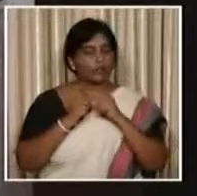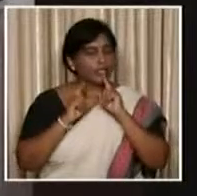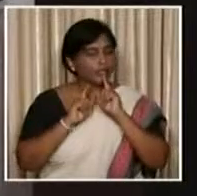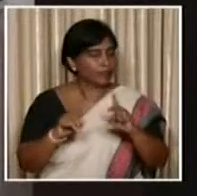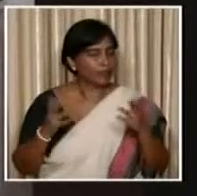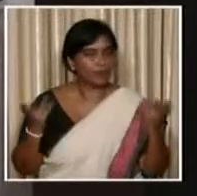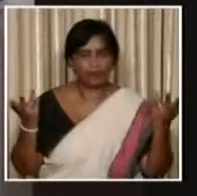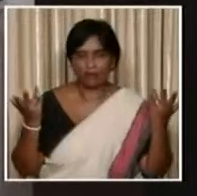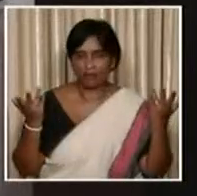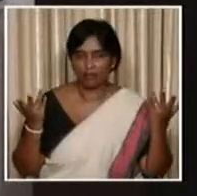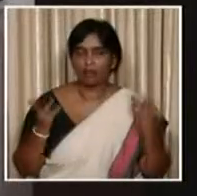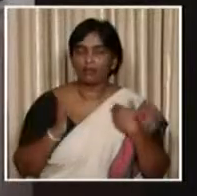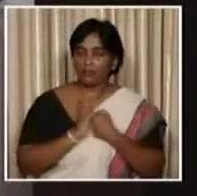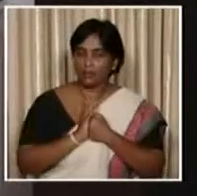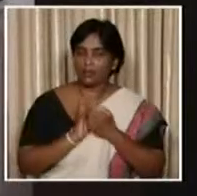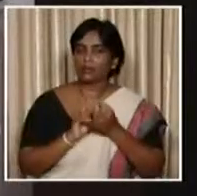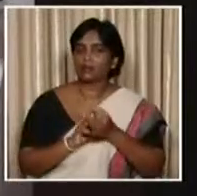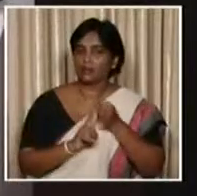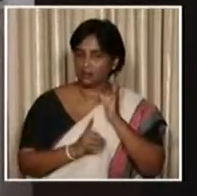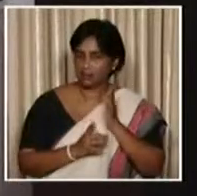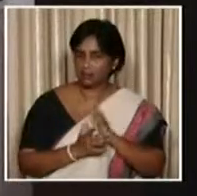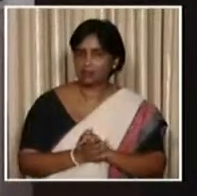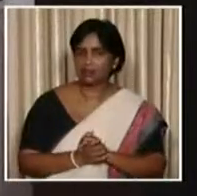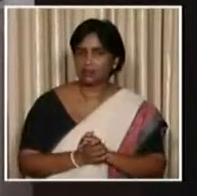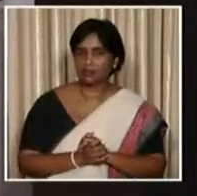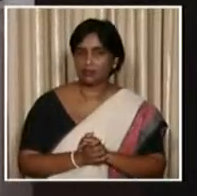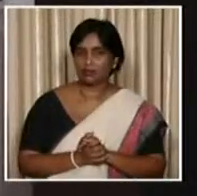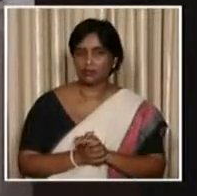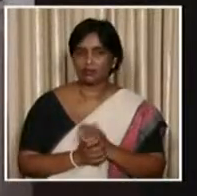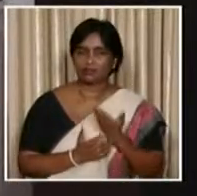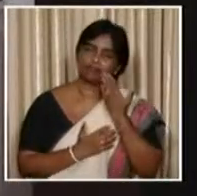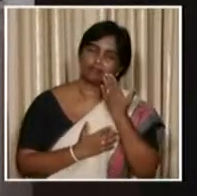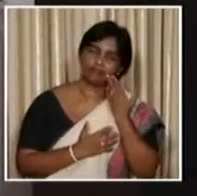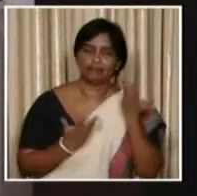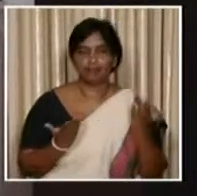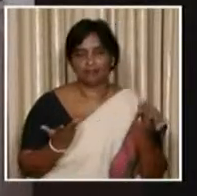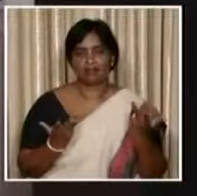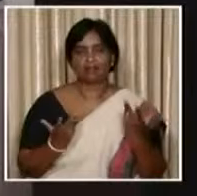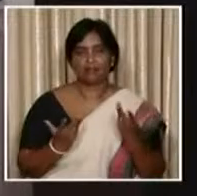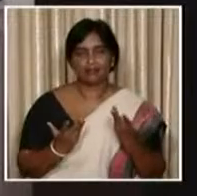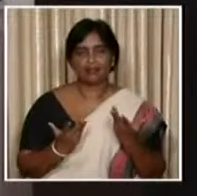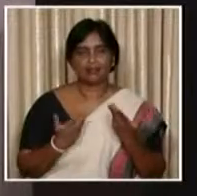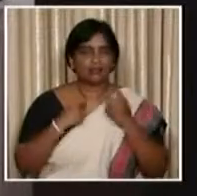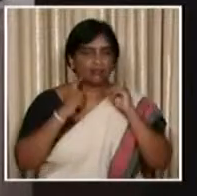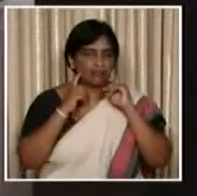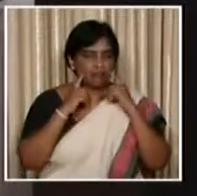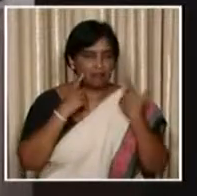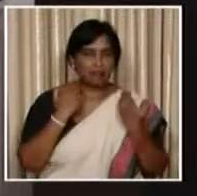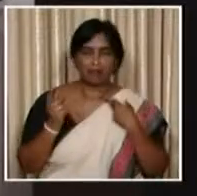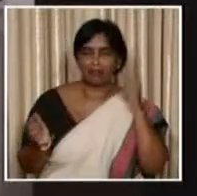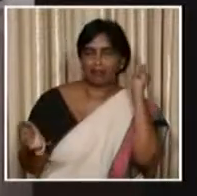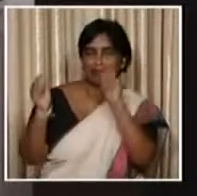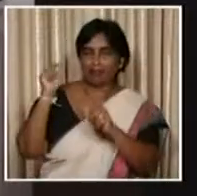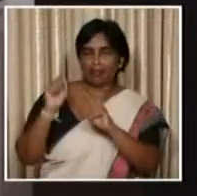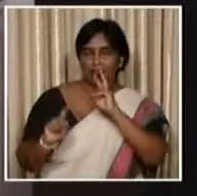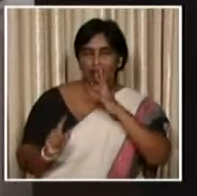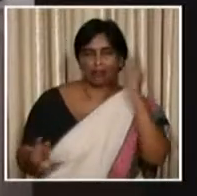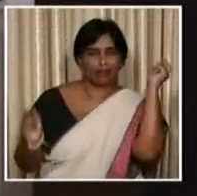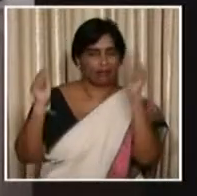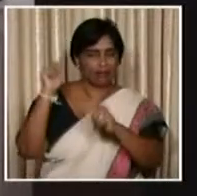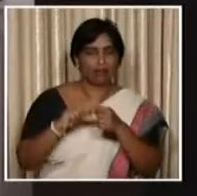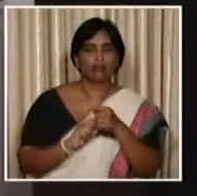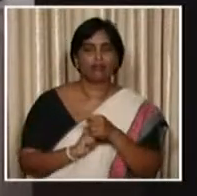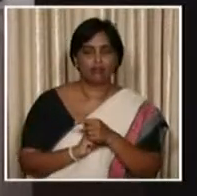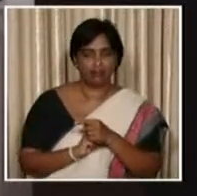කිව්වේ නැහැ. ඉතින් ගරු ජනාධිපතිතුමනි අනේ ඔබතුමාටත් මේ මන් දන්නේ කවුරු දිරච්ච ලනු දෙනවද